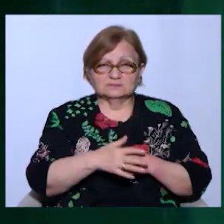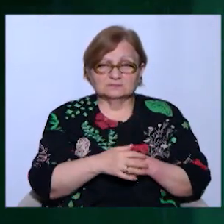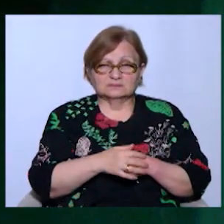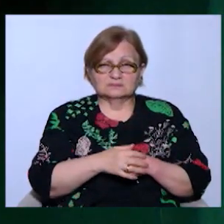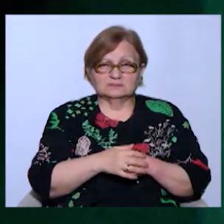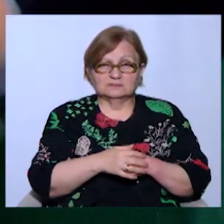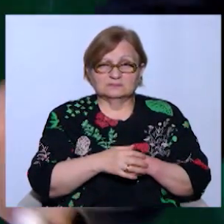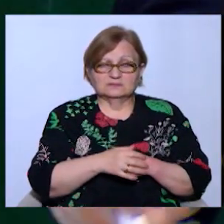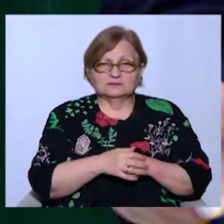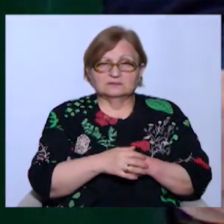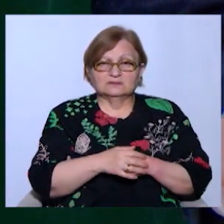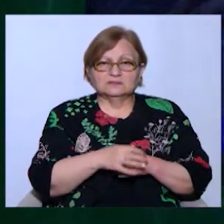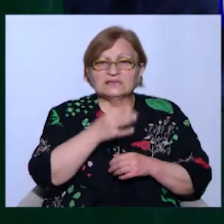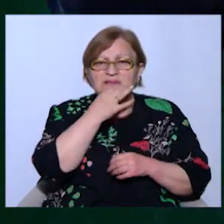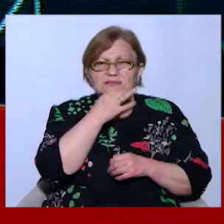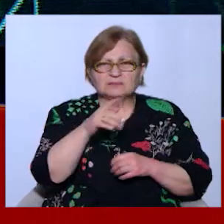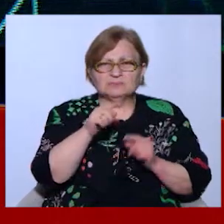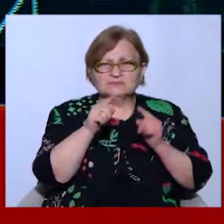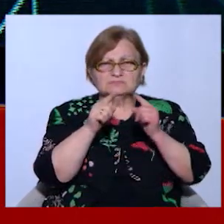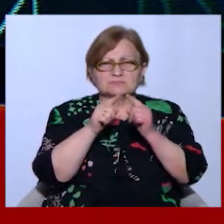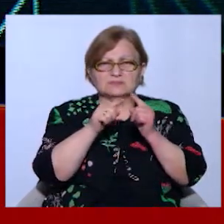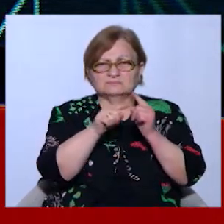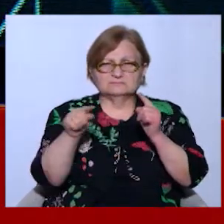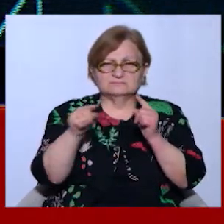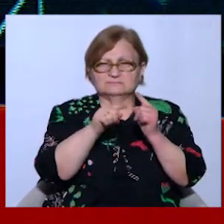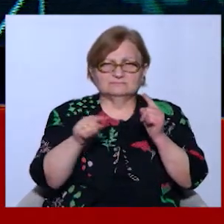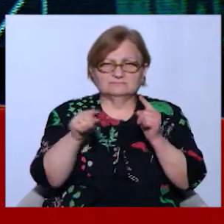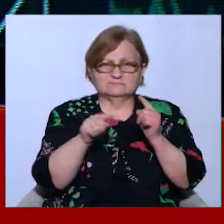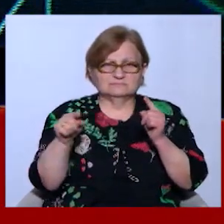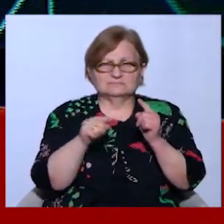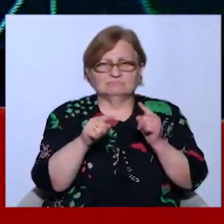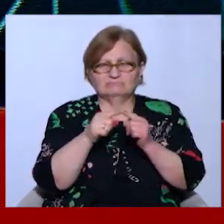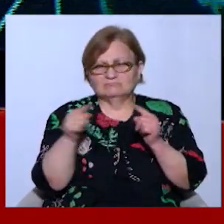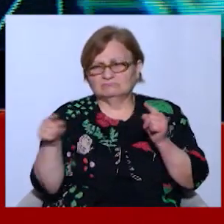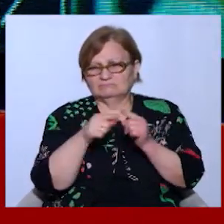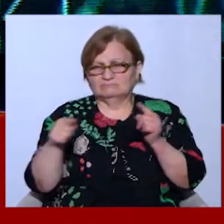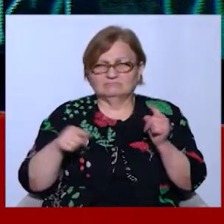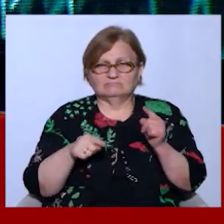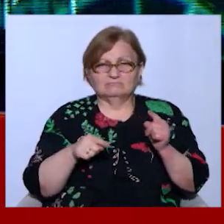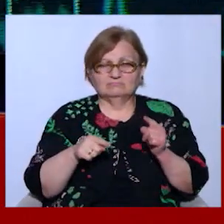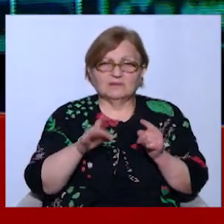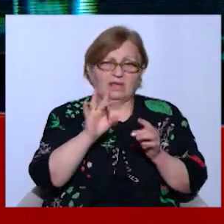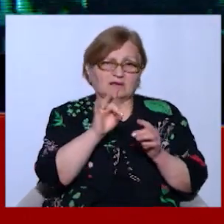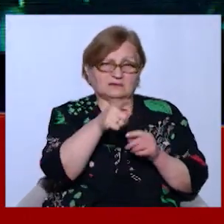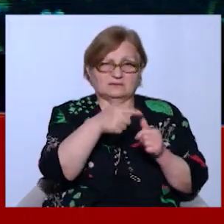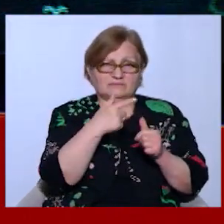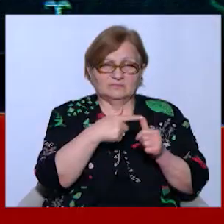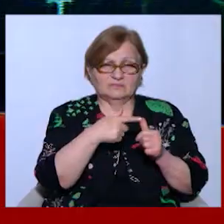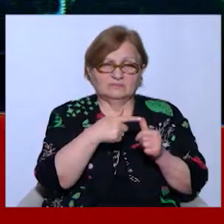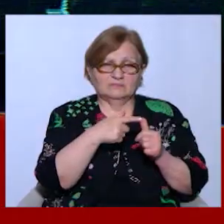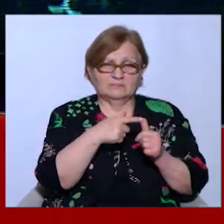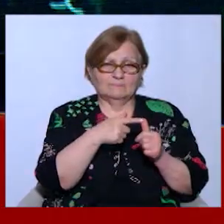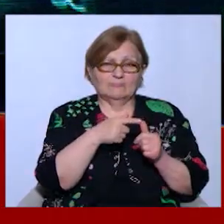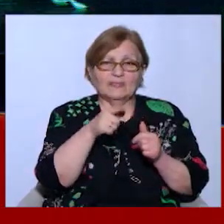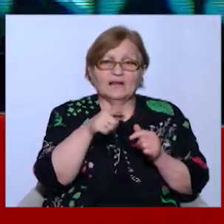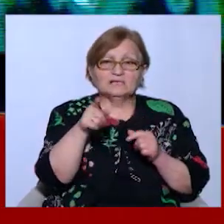ცენტრიდან წრეწირის ნებისმიერ წერტილამდე მანძილი არის 1 და იგივე, რომელიც არის r. და რა არის დიამეტრი, გავიხსენოთ? დიამეტრი არის